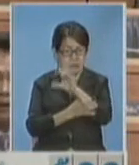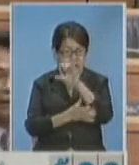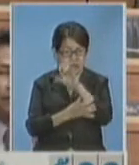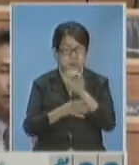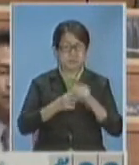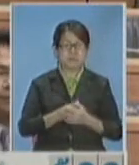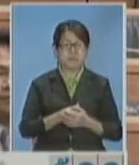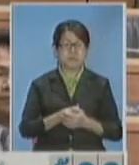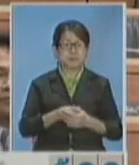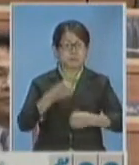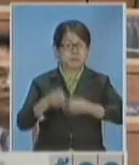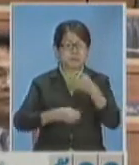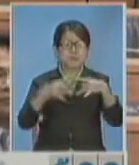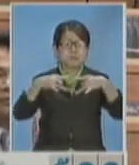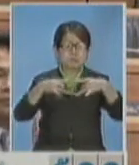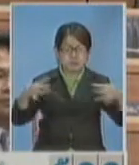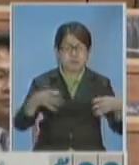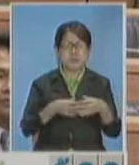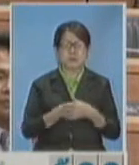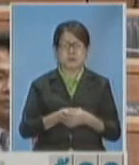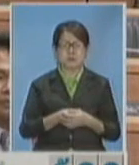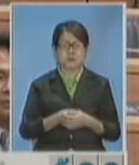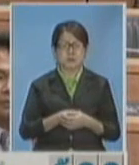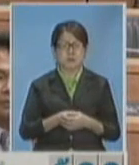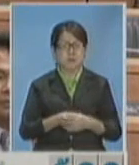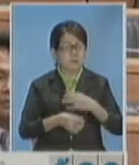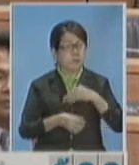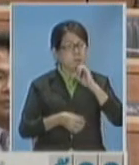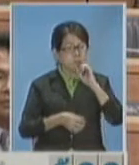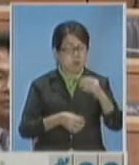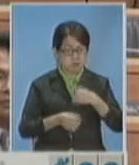การอภิปรายในนอกประเด็นจริงๆผมเองต้องกราบเรียนว่า